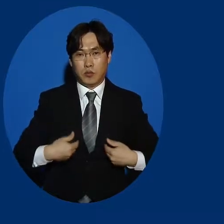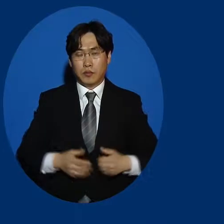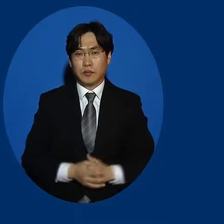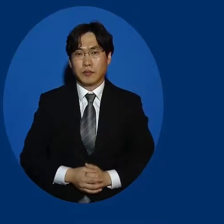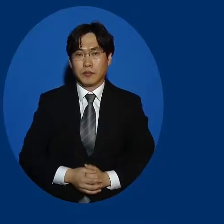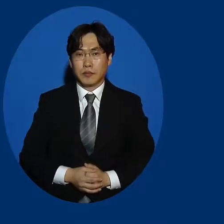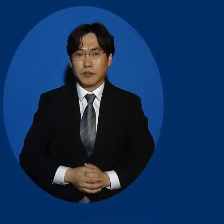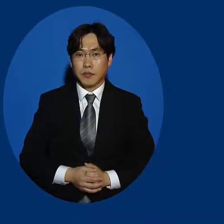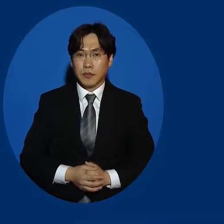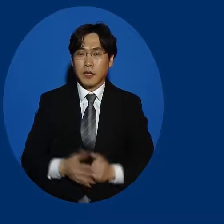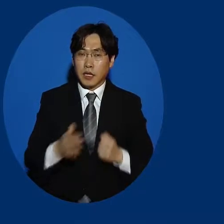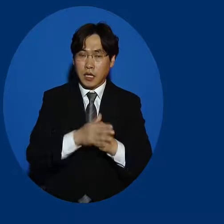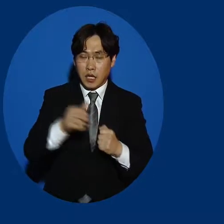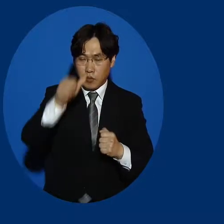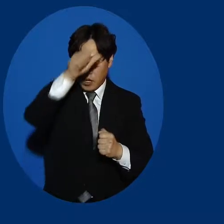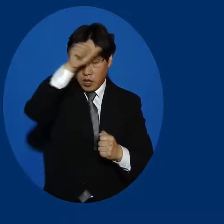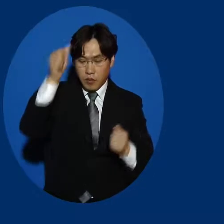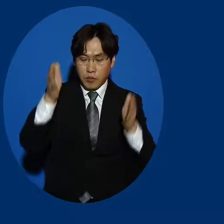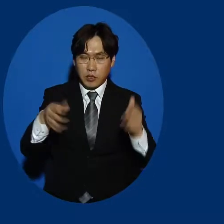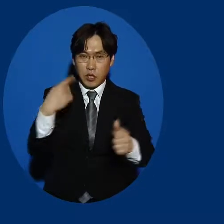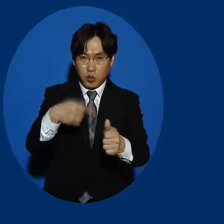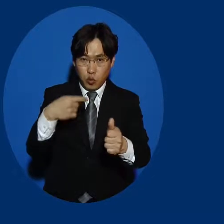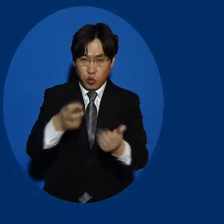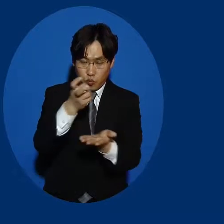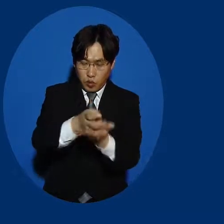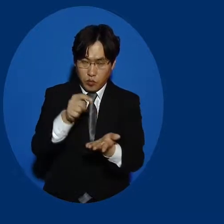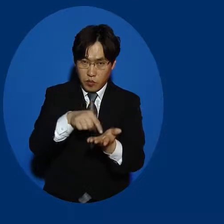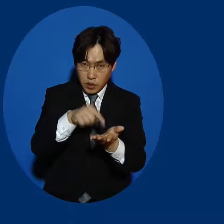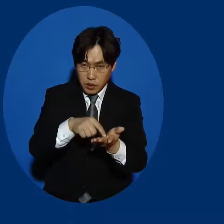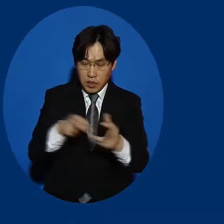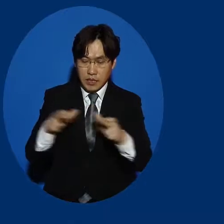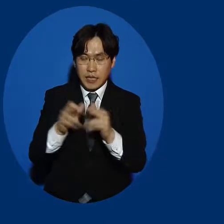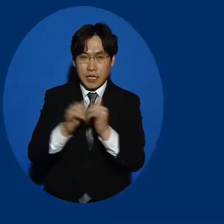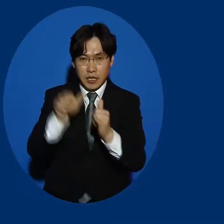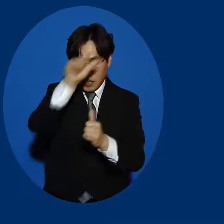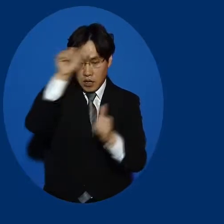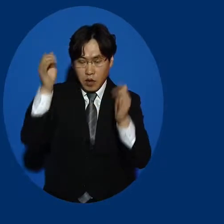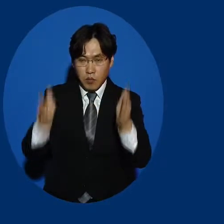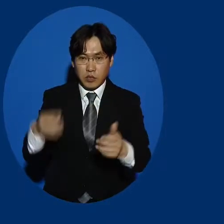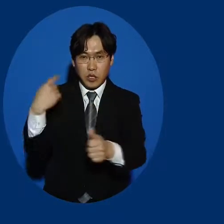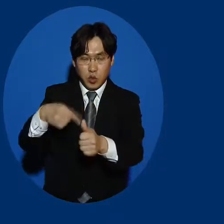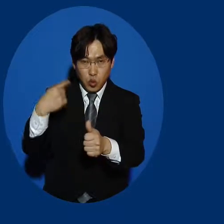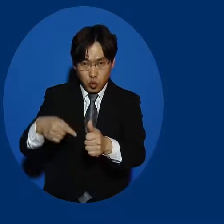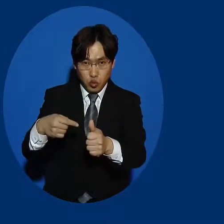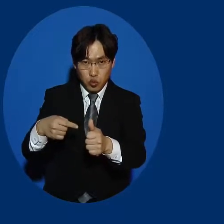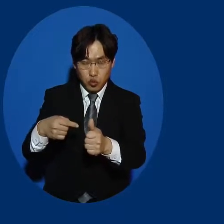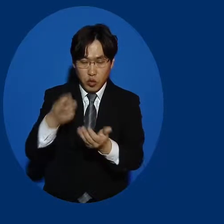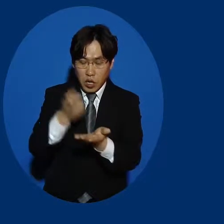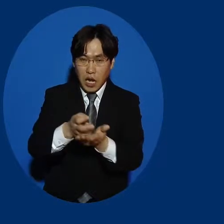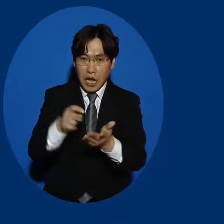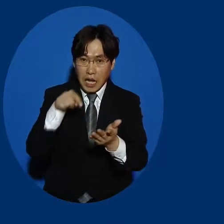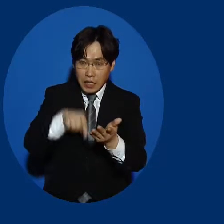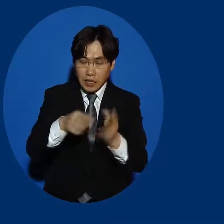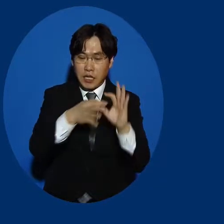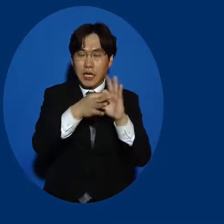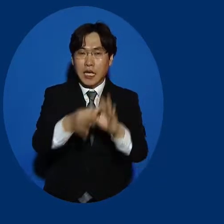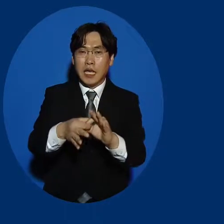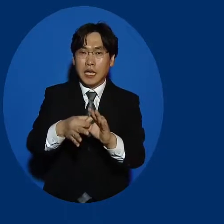그래서 개정된 평생교육법에서는 장애인 평생교육을 이야기할 때 계속교육이라고 하는 용어를 사용하고